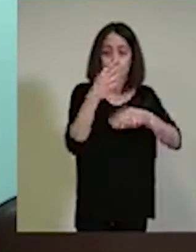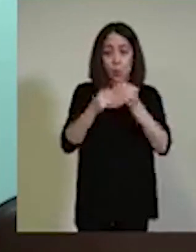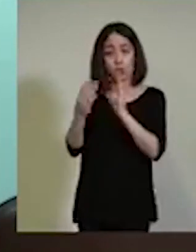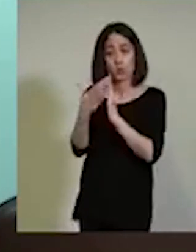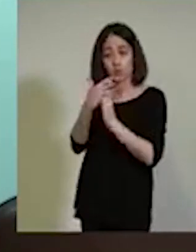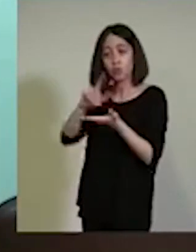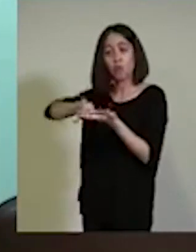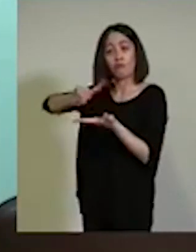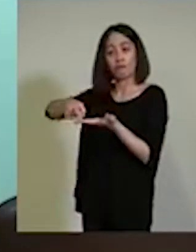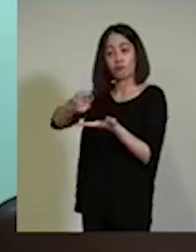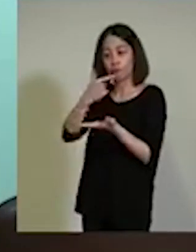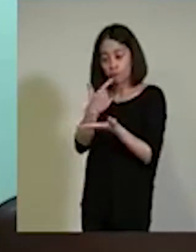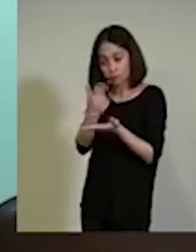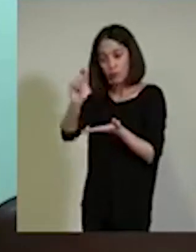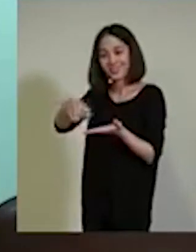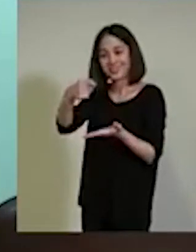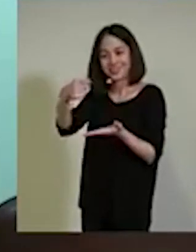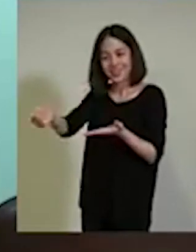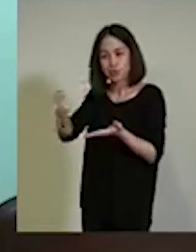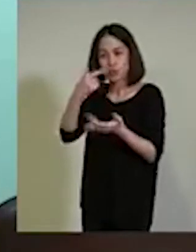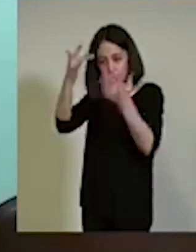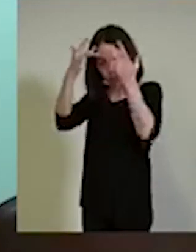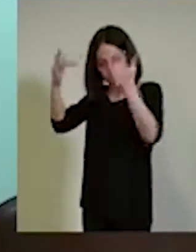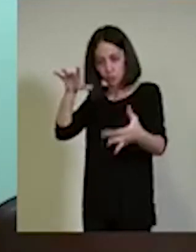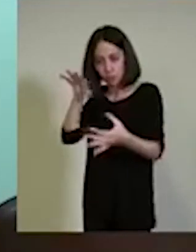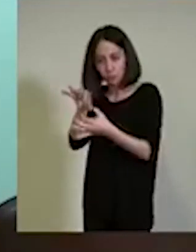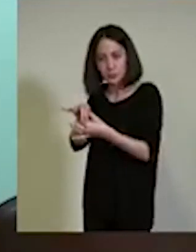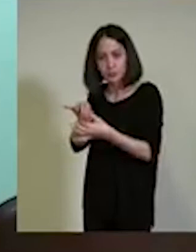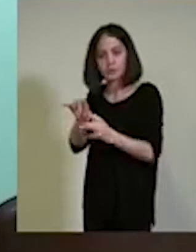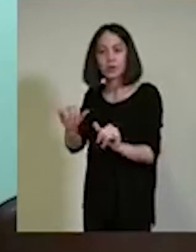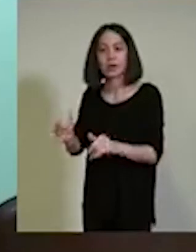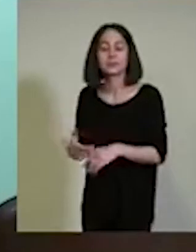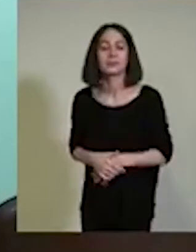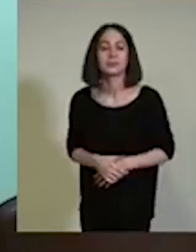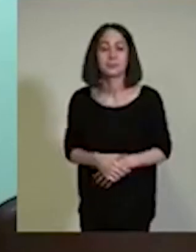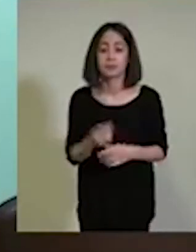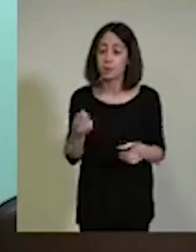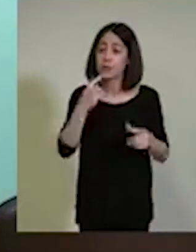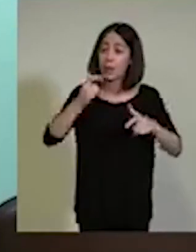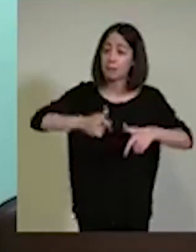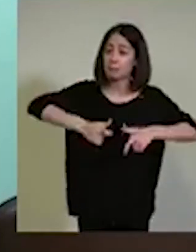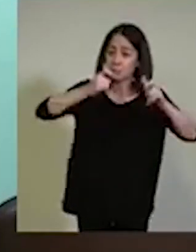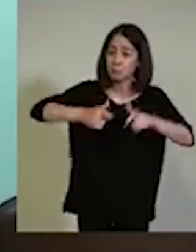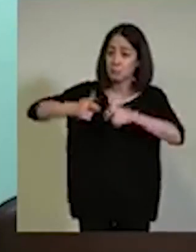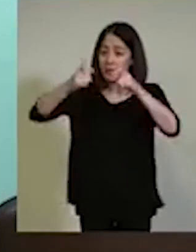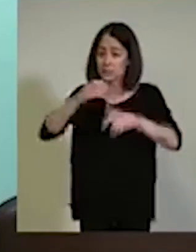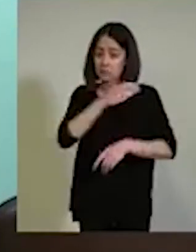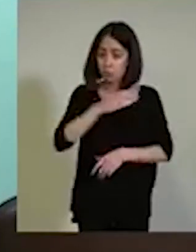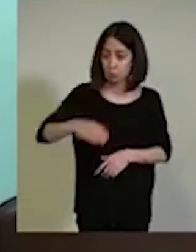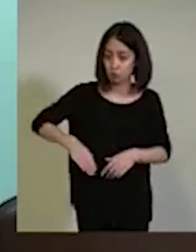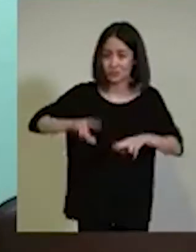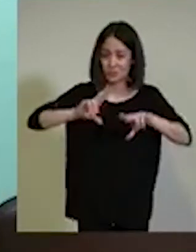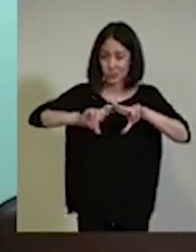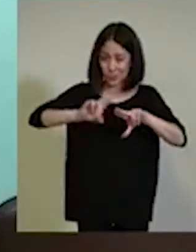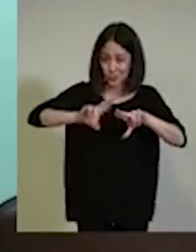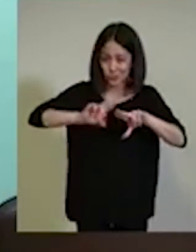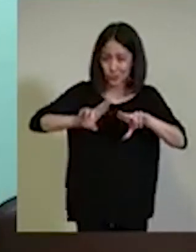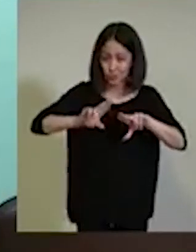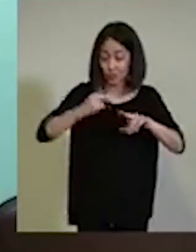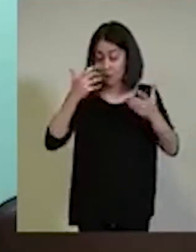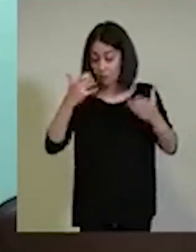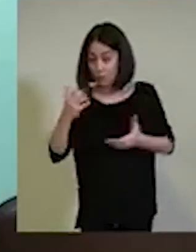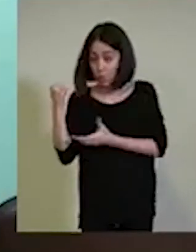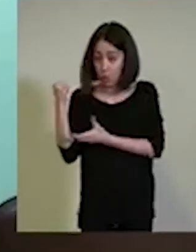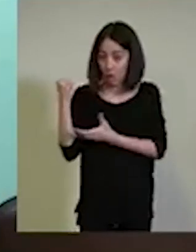investir massivement dans la rénovation thermique des bâtiments municipaux et, autant que possible, préférer la restauration de notre